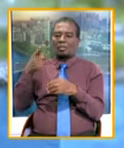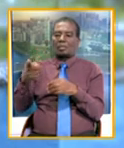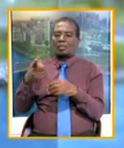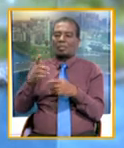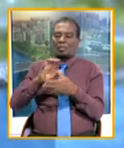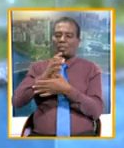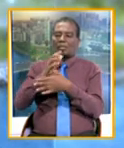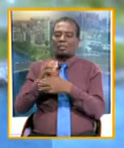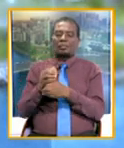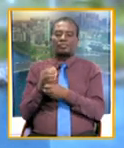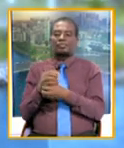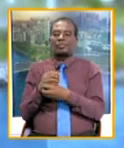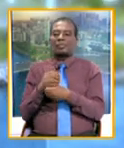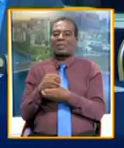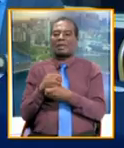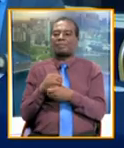Kone Aboubakar.